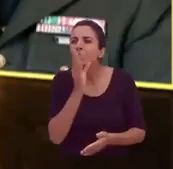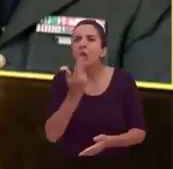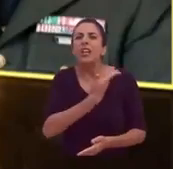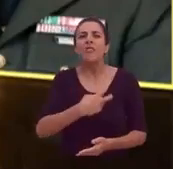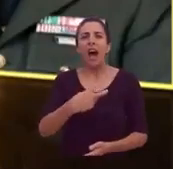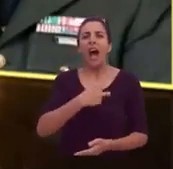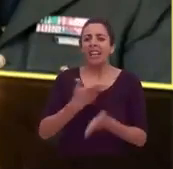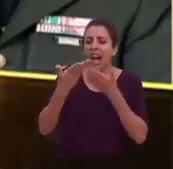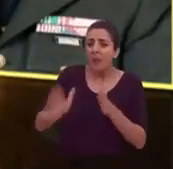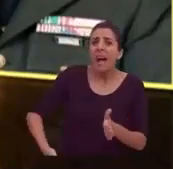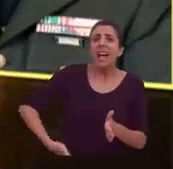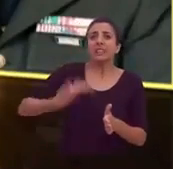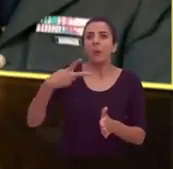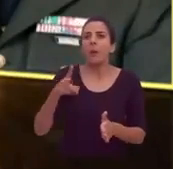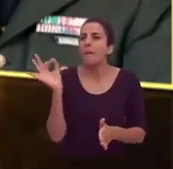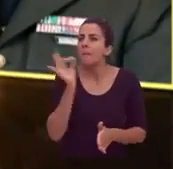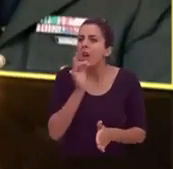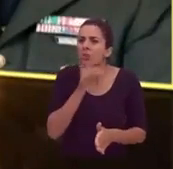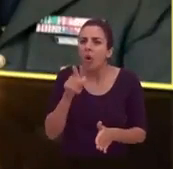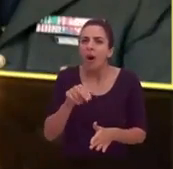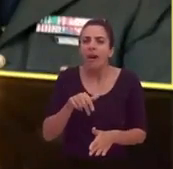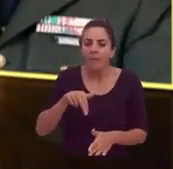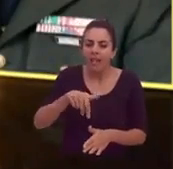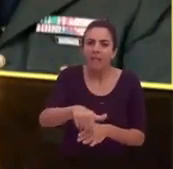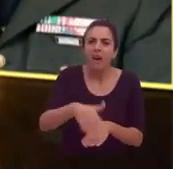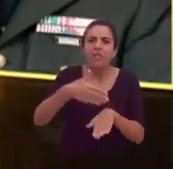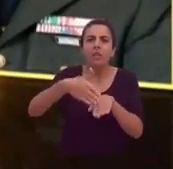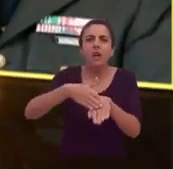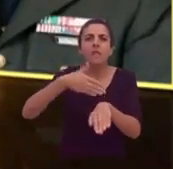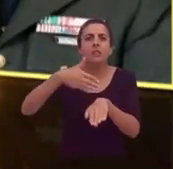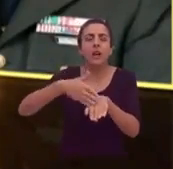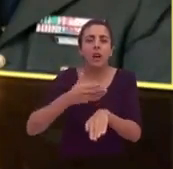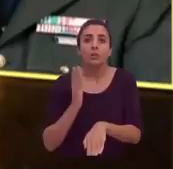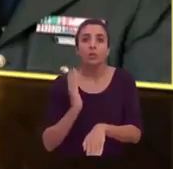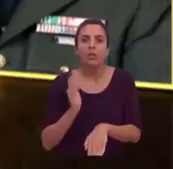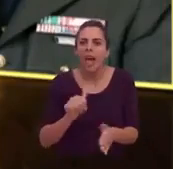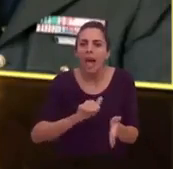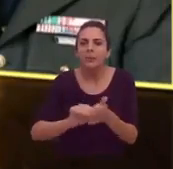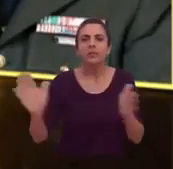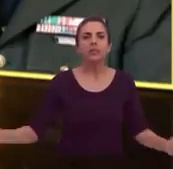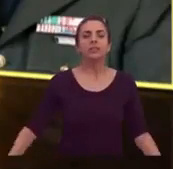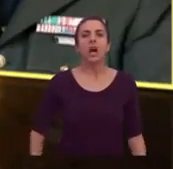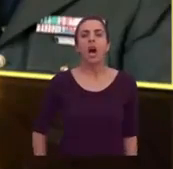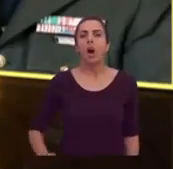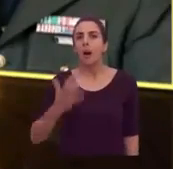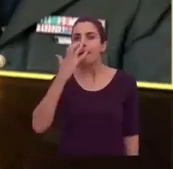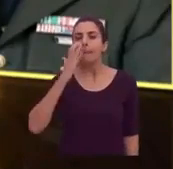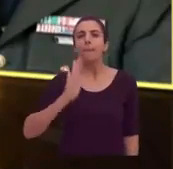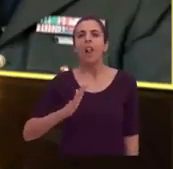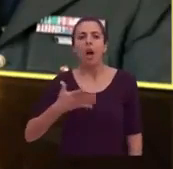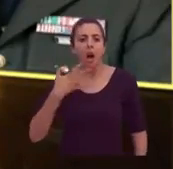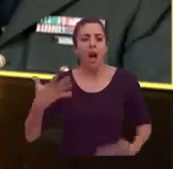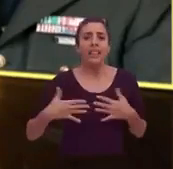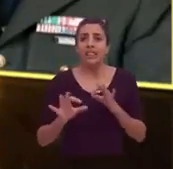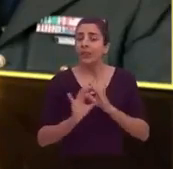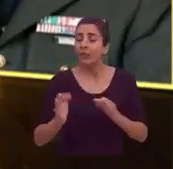birer sevgili gibi merdivenlerden yavaş yavaş iniyorlar. Herkes esas duruşta, dimdik,